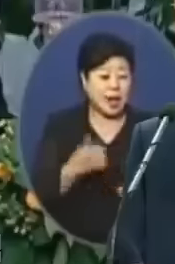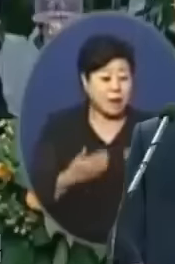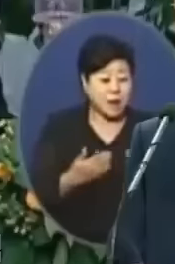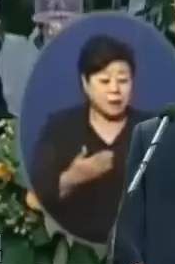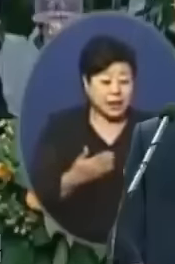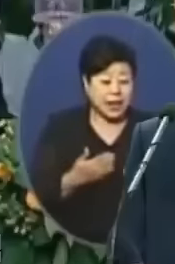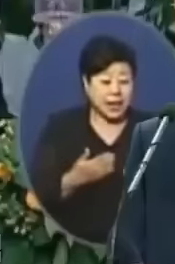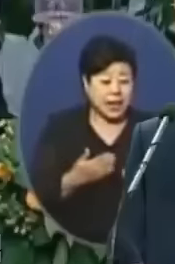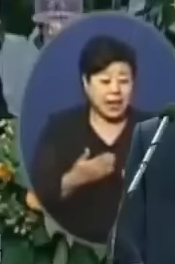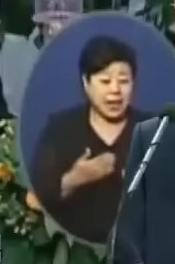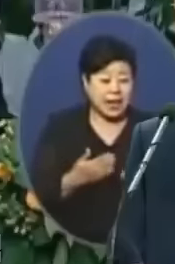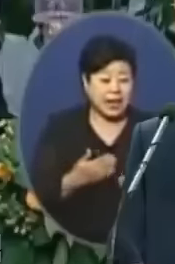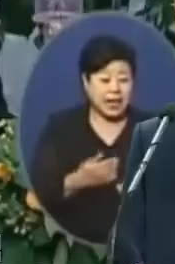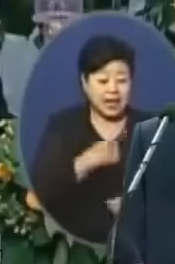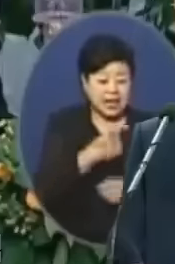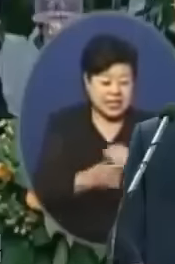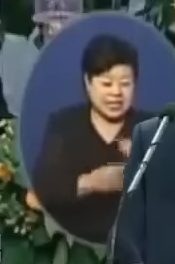바쁜데